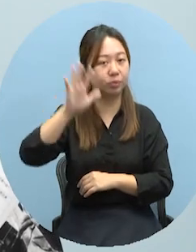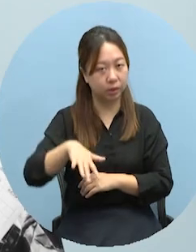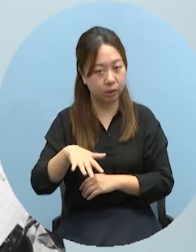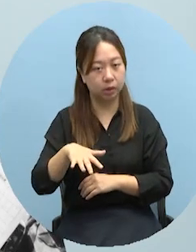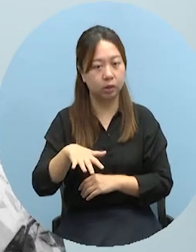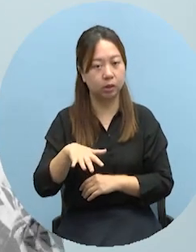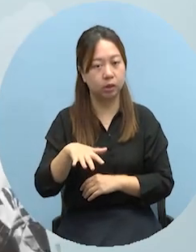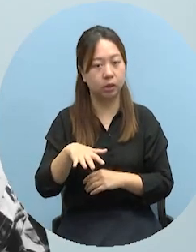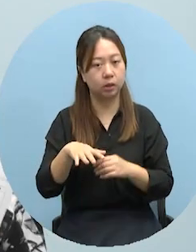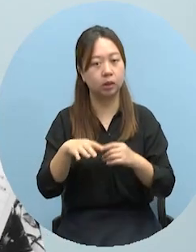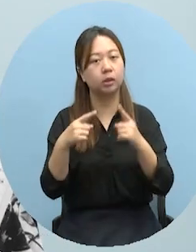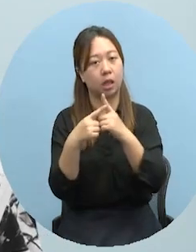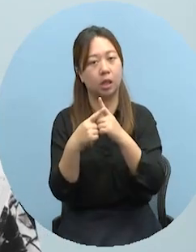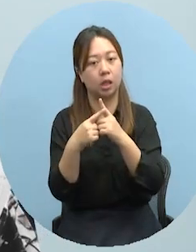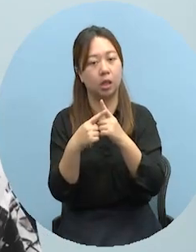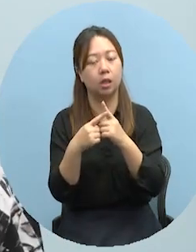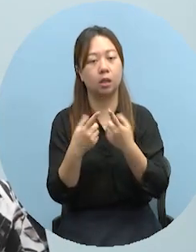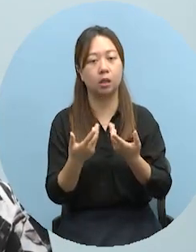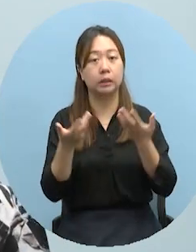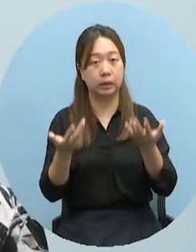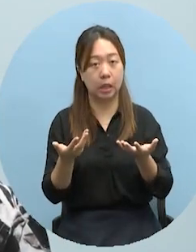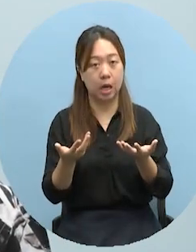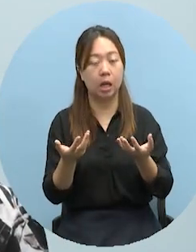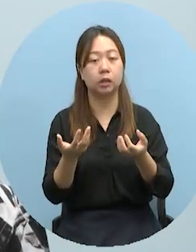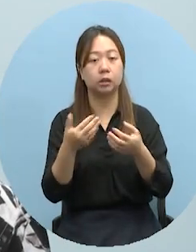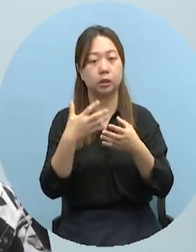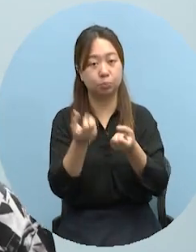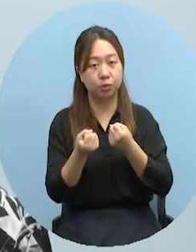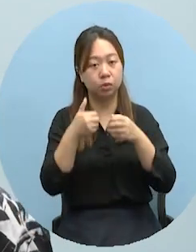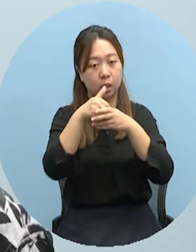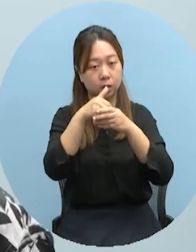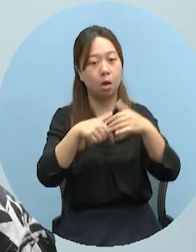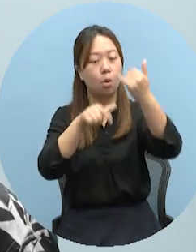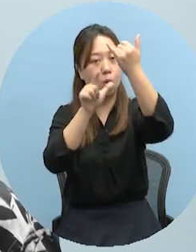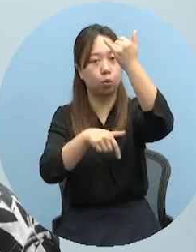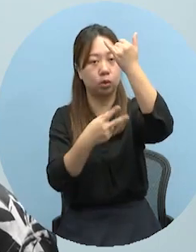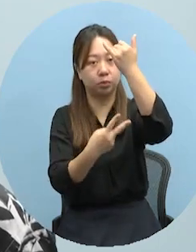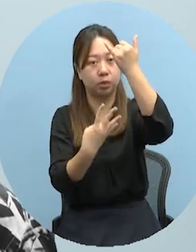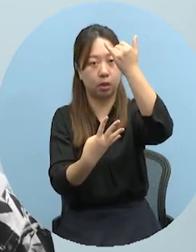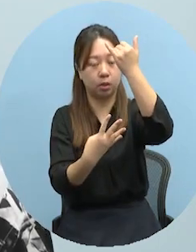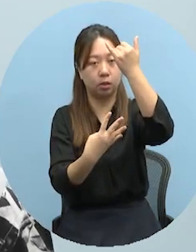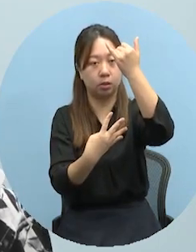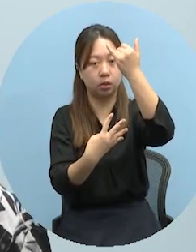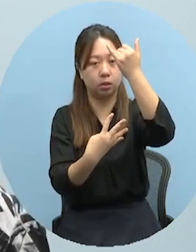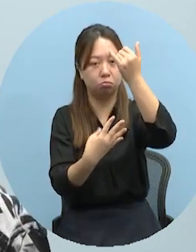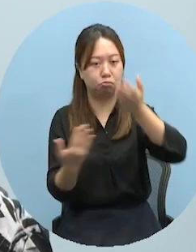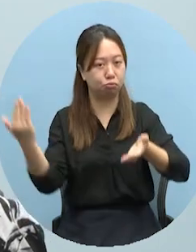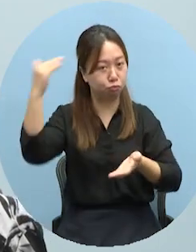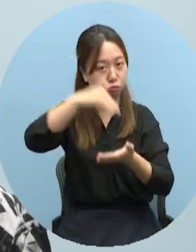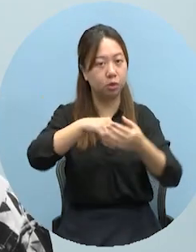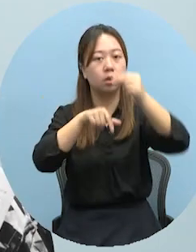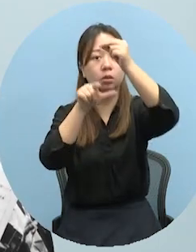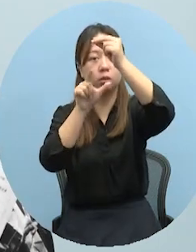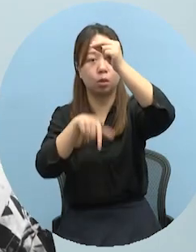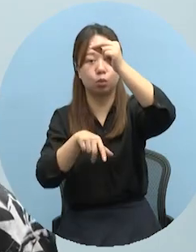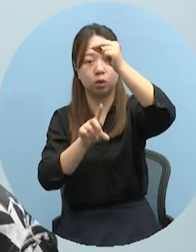一類的申請人士。我們正式接受申請是6月24日，一直到7月15日這